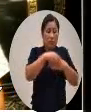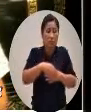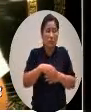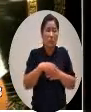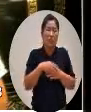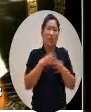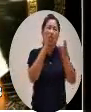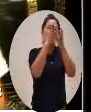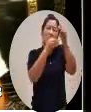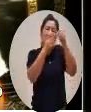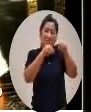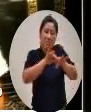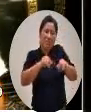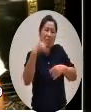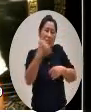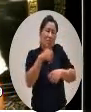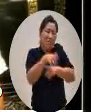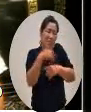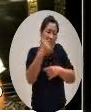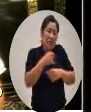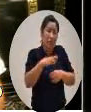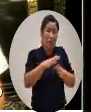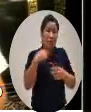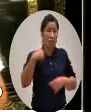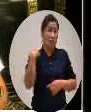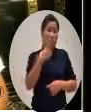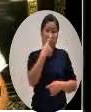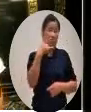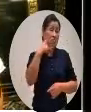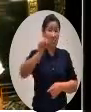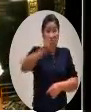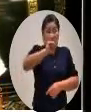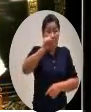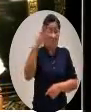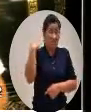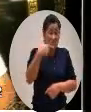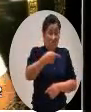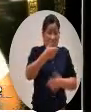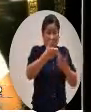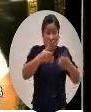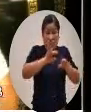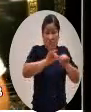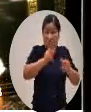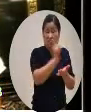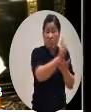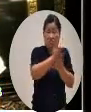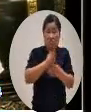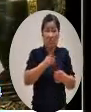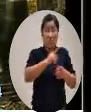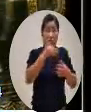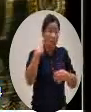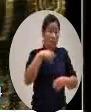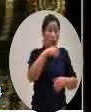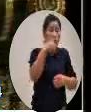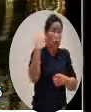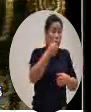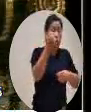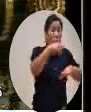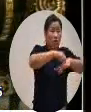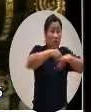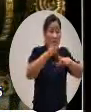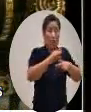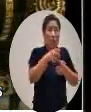爲我們公爲在公個幻我們公爲